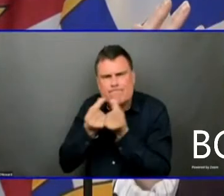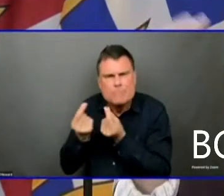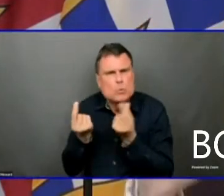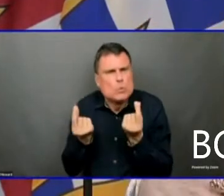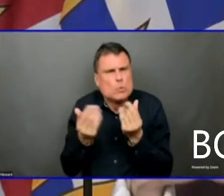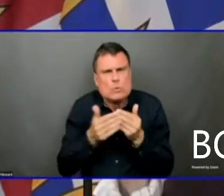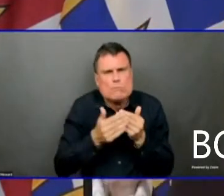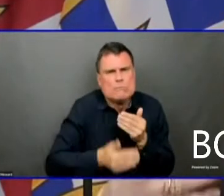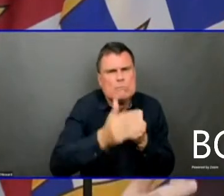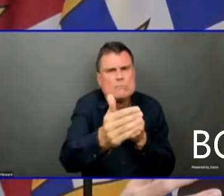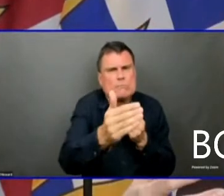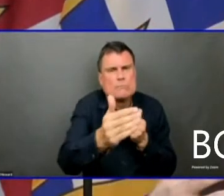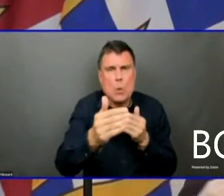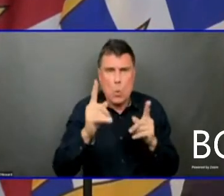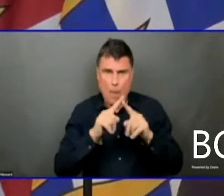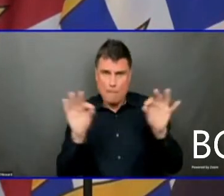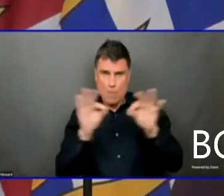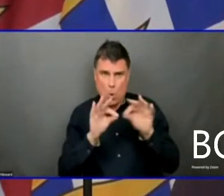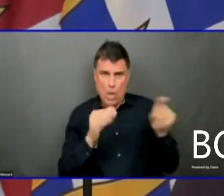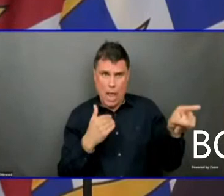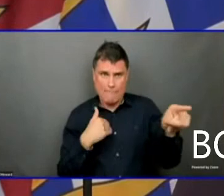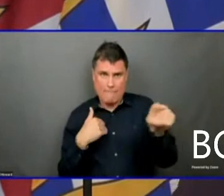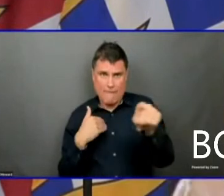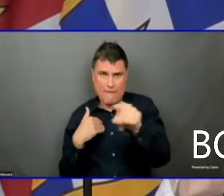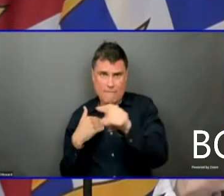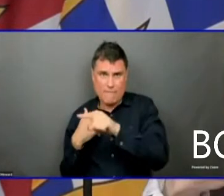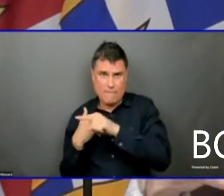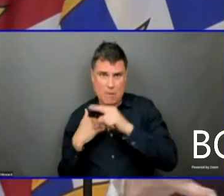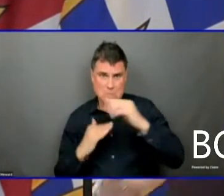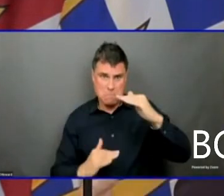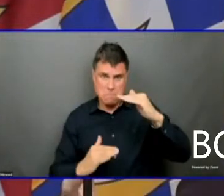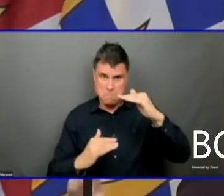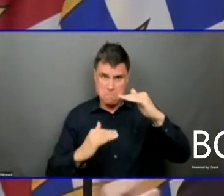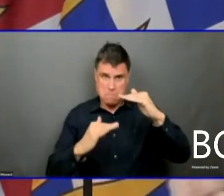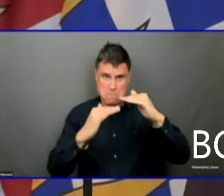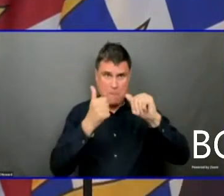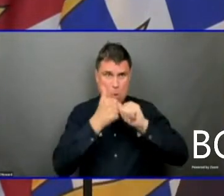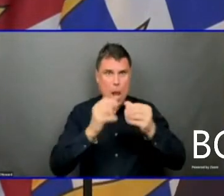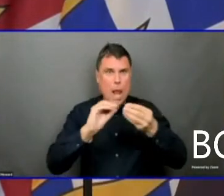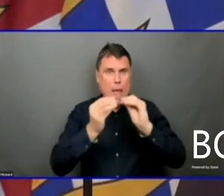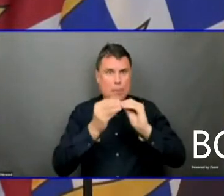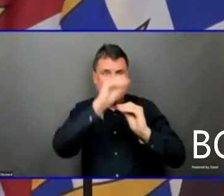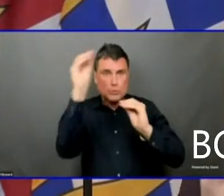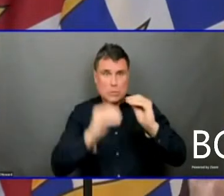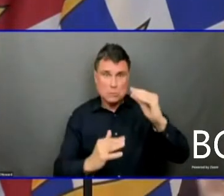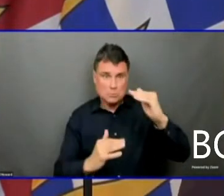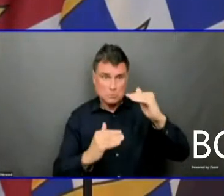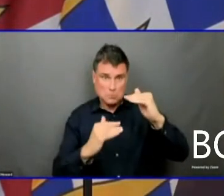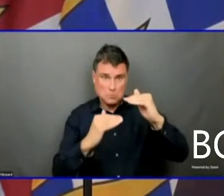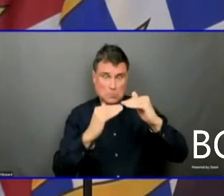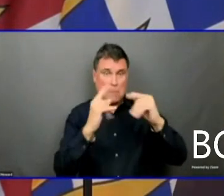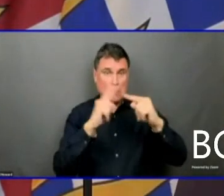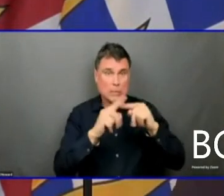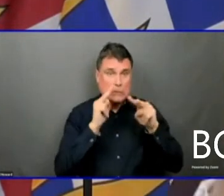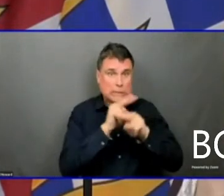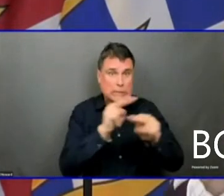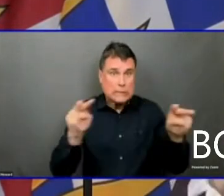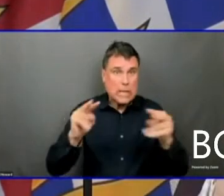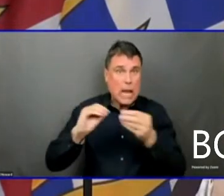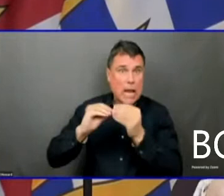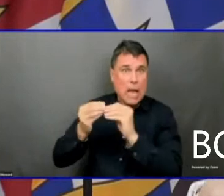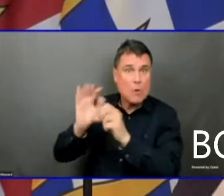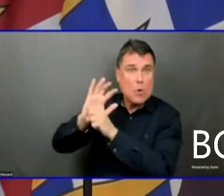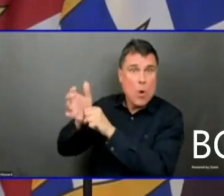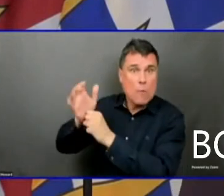到我们本身社区的实际情况这个免疫的程度，还要